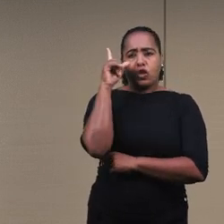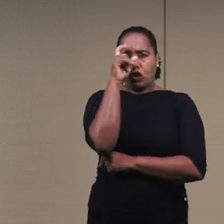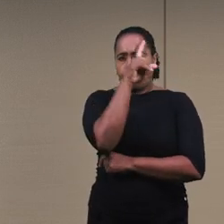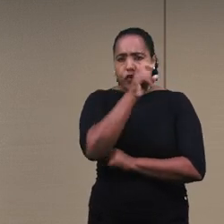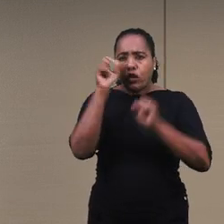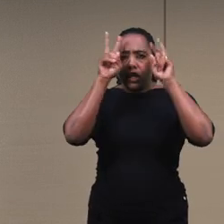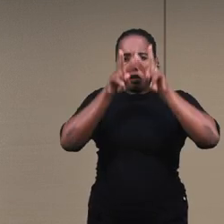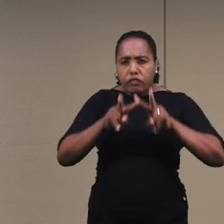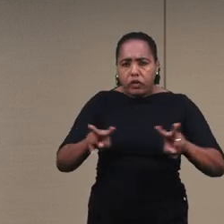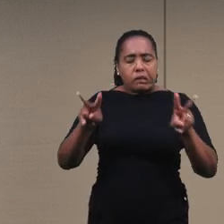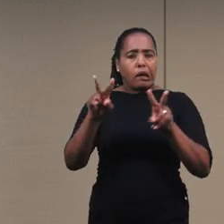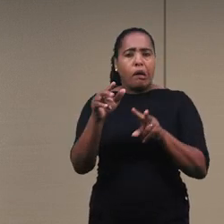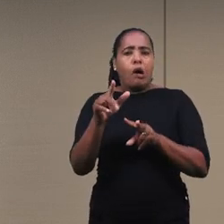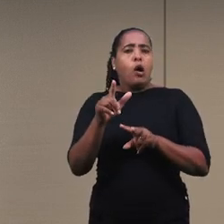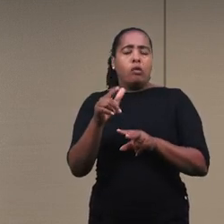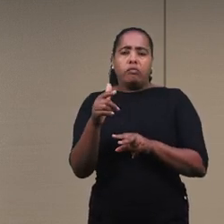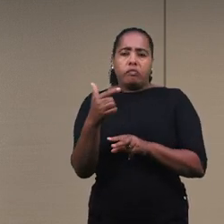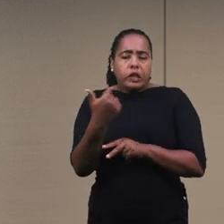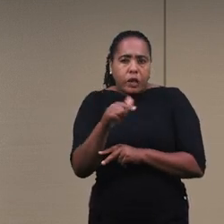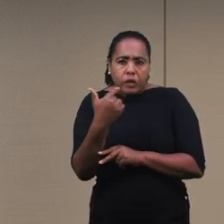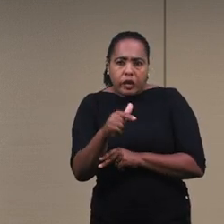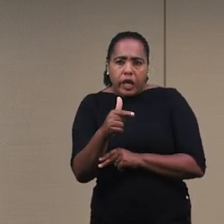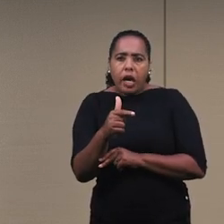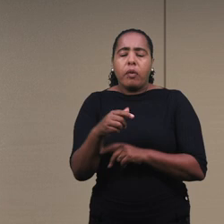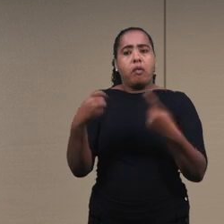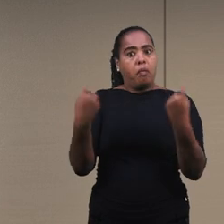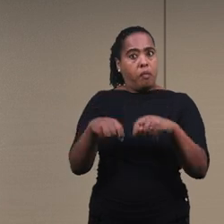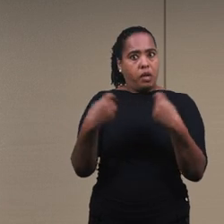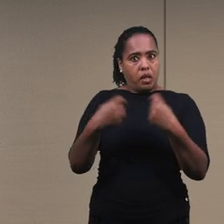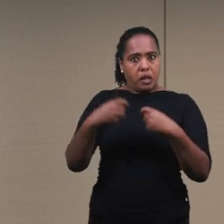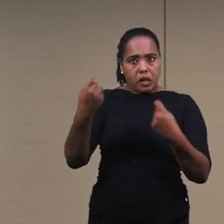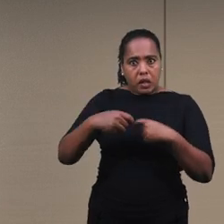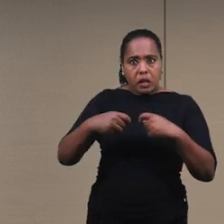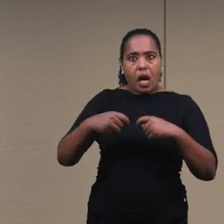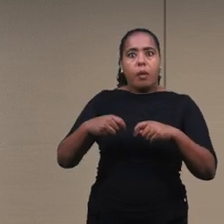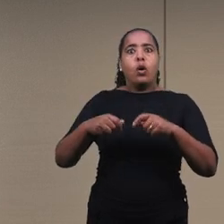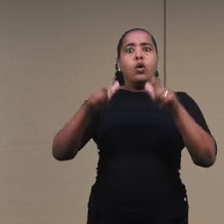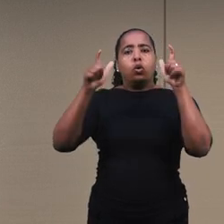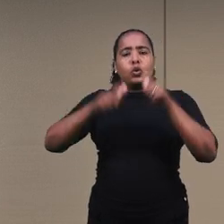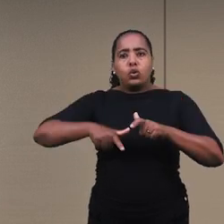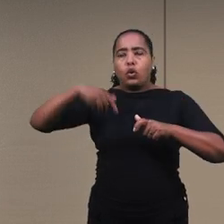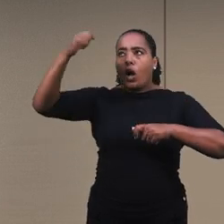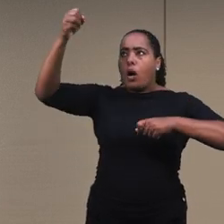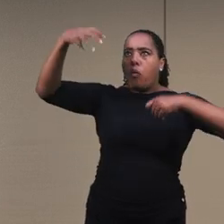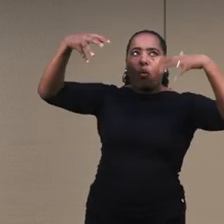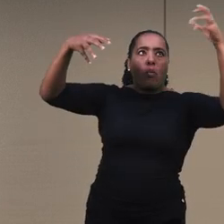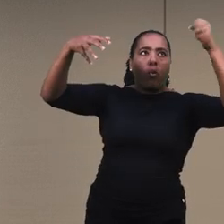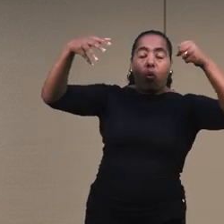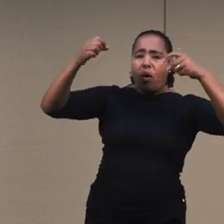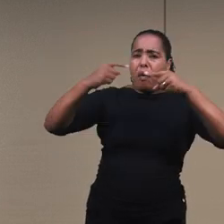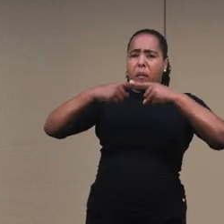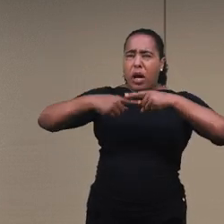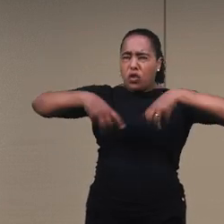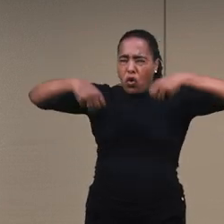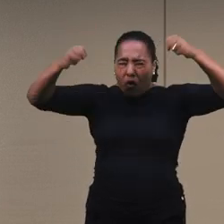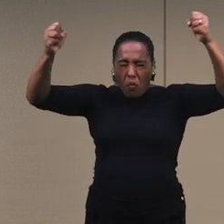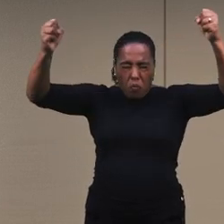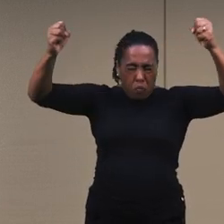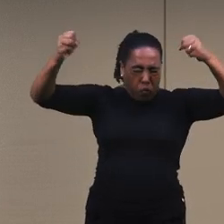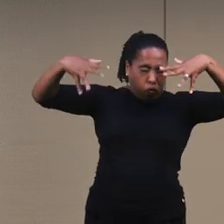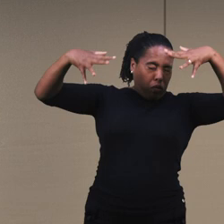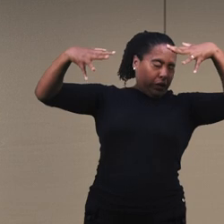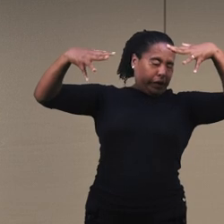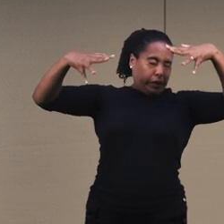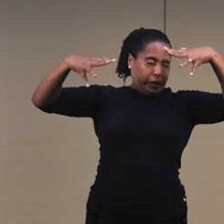pas un degré de difficulté trop grande, nous avons besoin d'un environnement lumineux, mais si